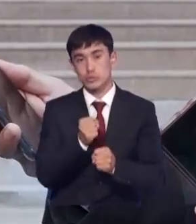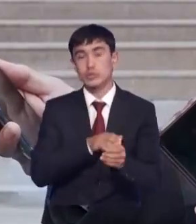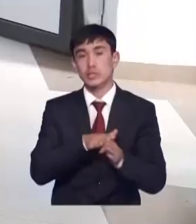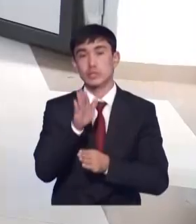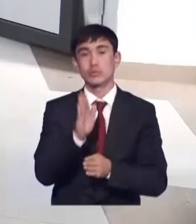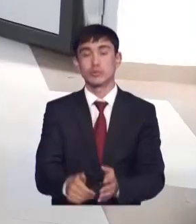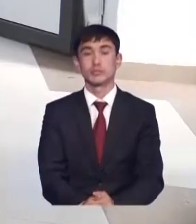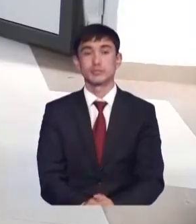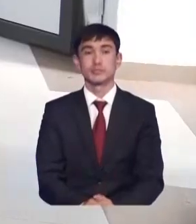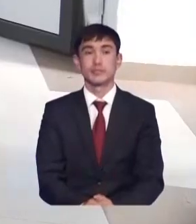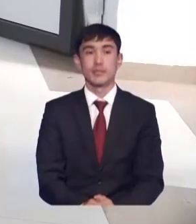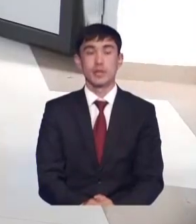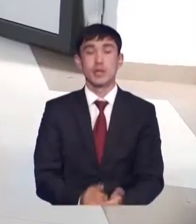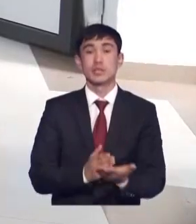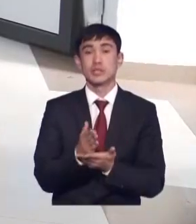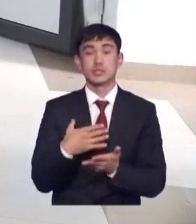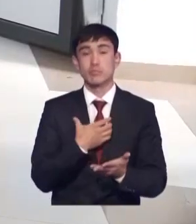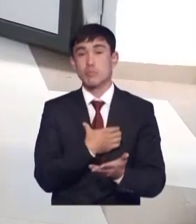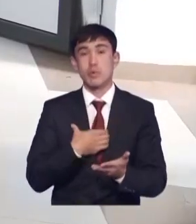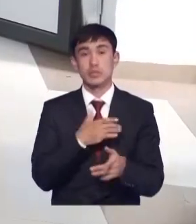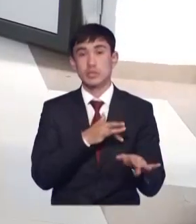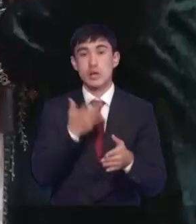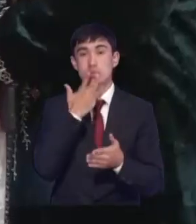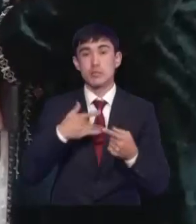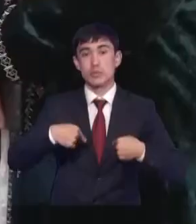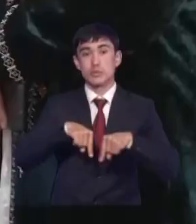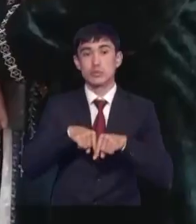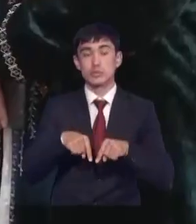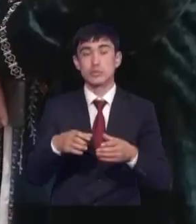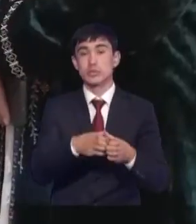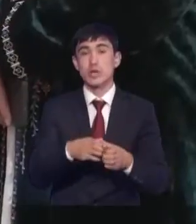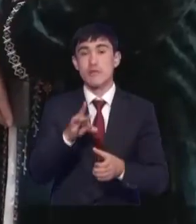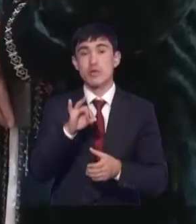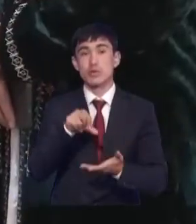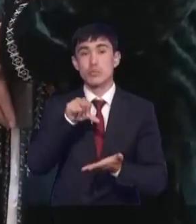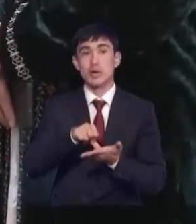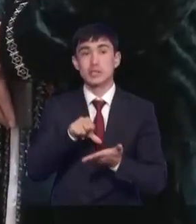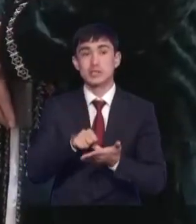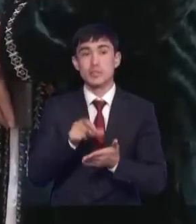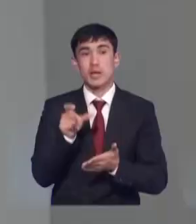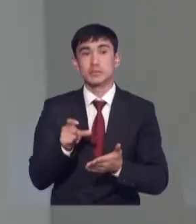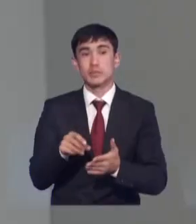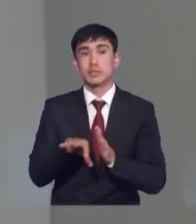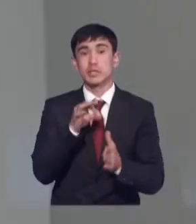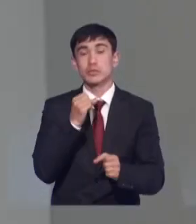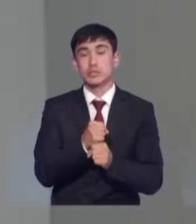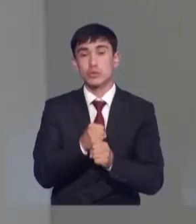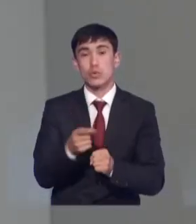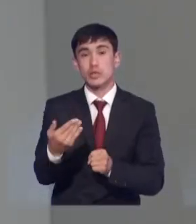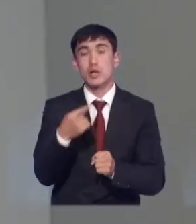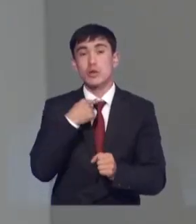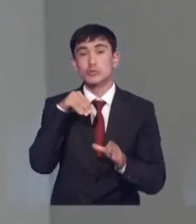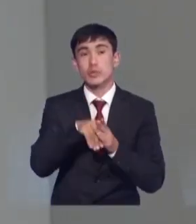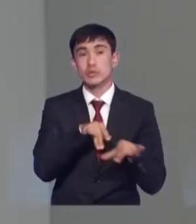болады. Саяси маңызы бар шарада этномәдени бірлестіктердің мүшелері референдумға қатысып азаматтық таңдауын жасады. Олар дауыс